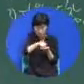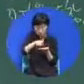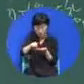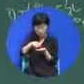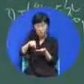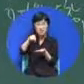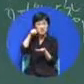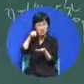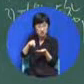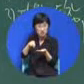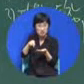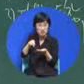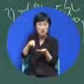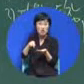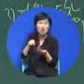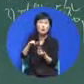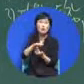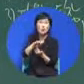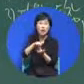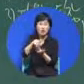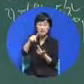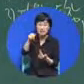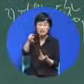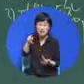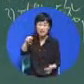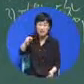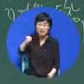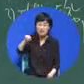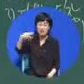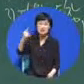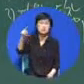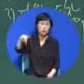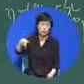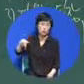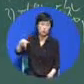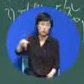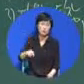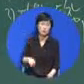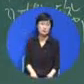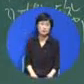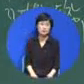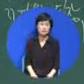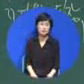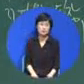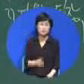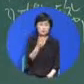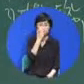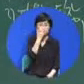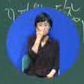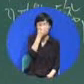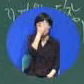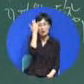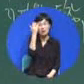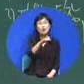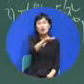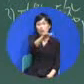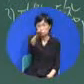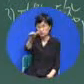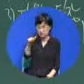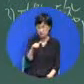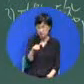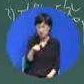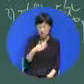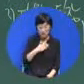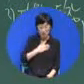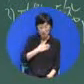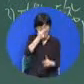남긴 게 요한계시록입니다. And that very famous recording that he wrote. 그래서 여러분들은 after receiving that